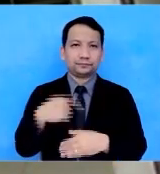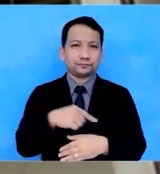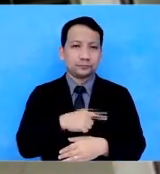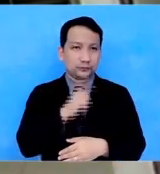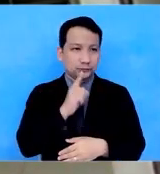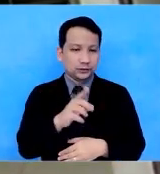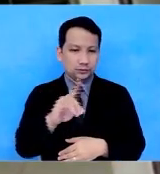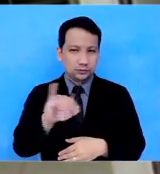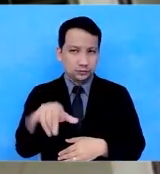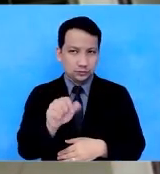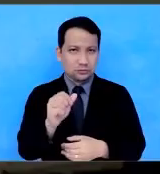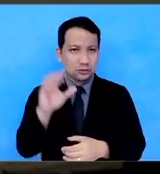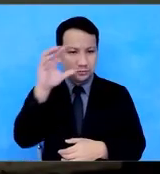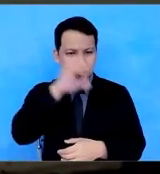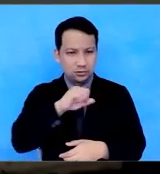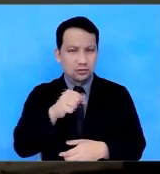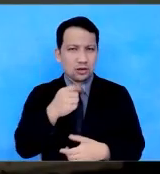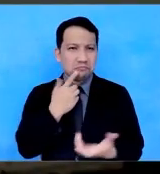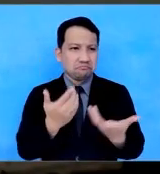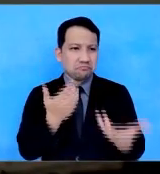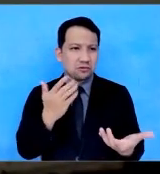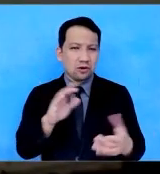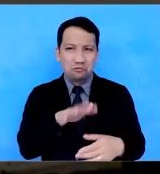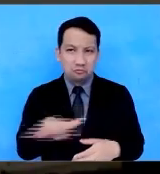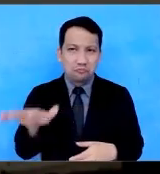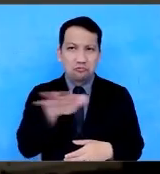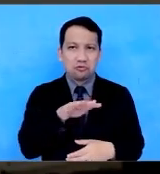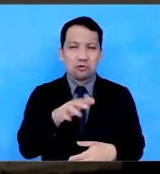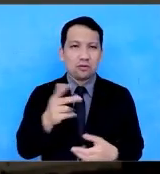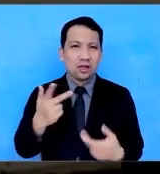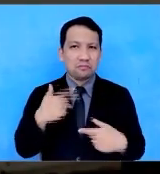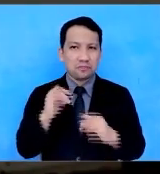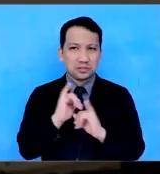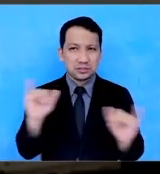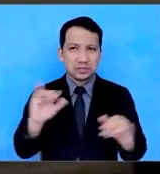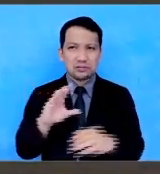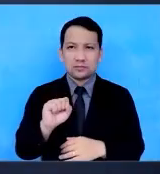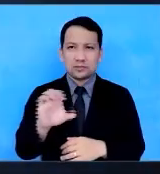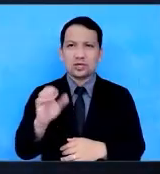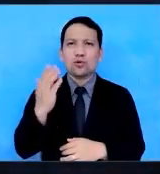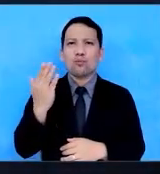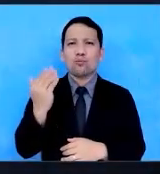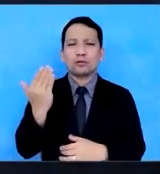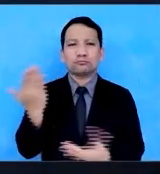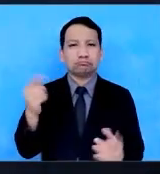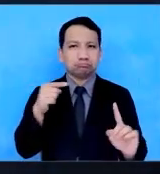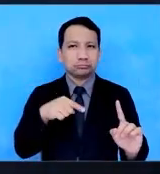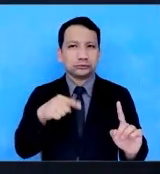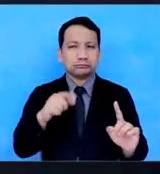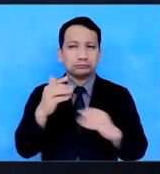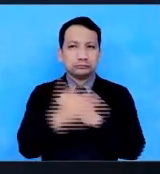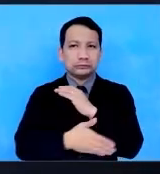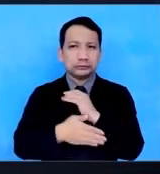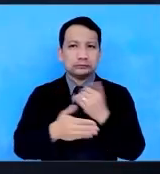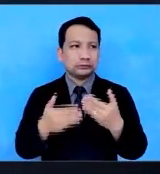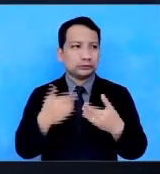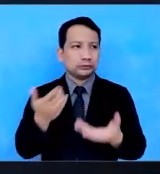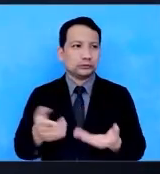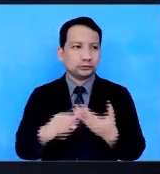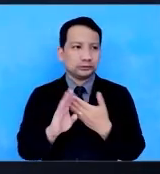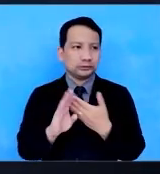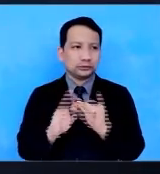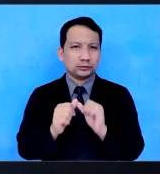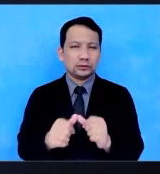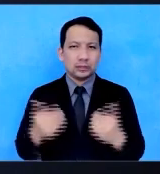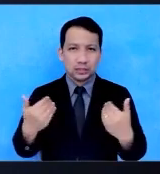DOJ, kaduda-dudang nagkataon na lahat sila ay may gantong kaso. Bakit po? Dahil ang isang banyaga ay hindi maaring ma-deport hanggat